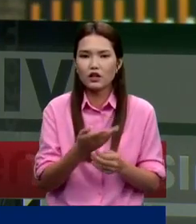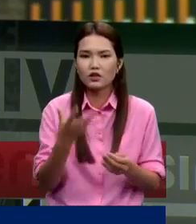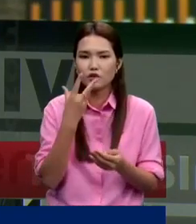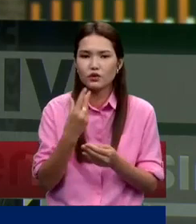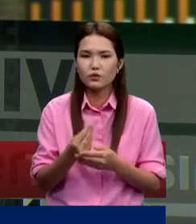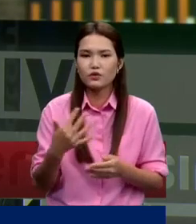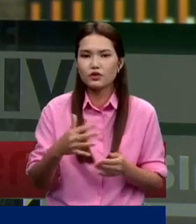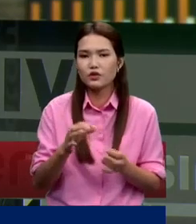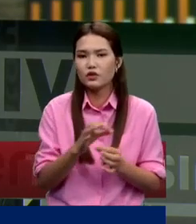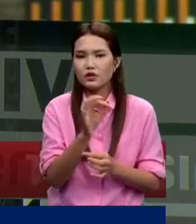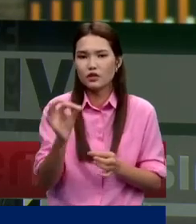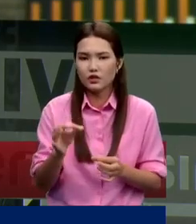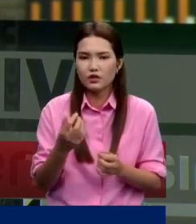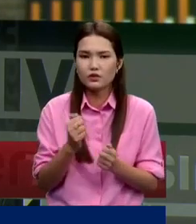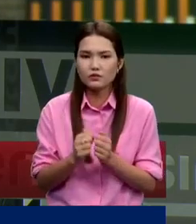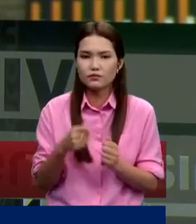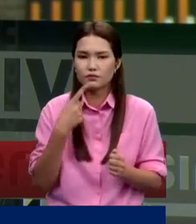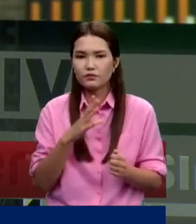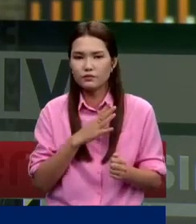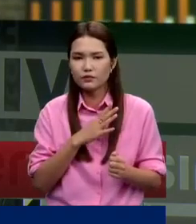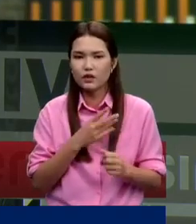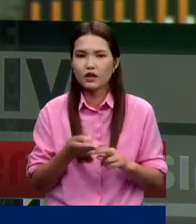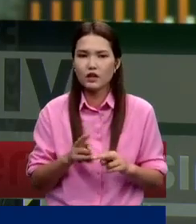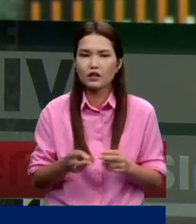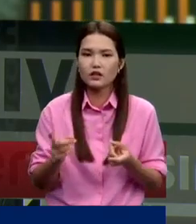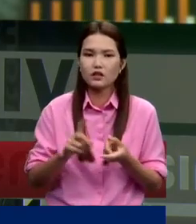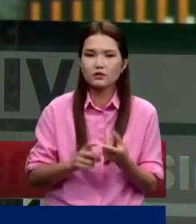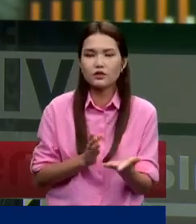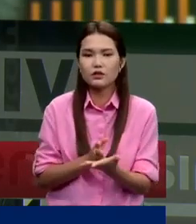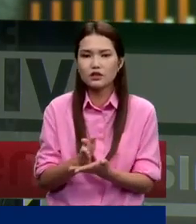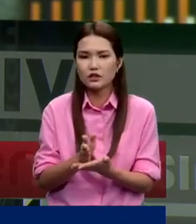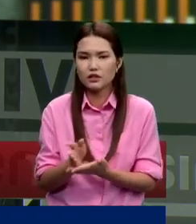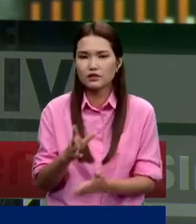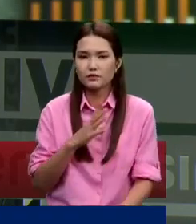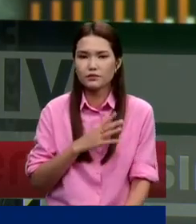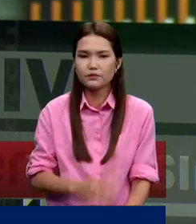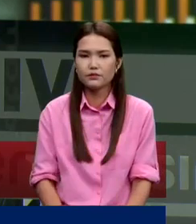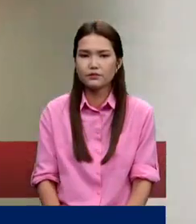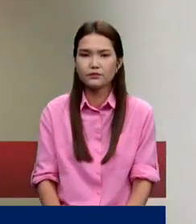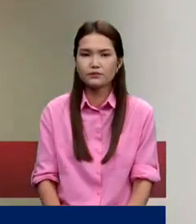жылу орнынан қағылуы мүмкін. Толығырақ Айзат Қайырлбекқызының материалында.